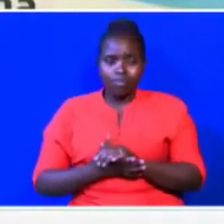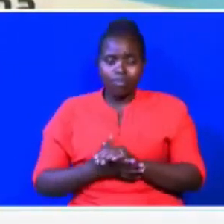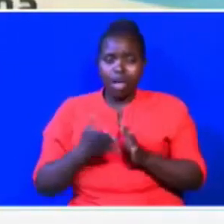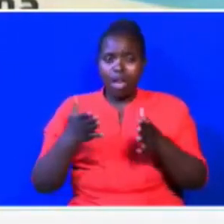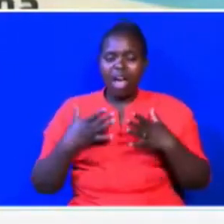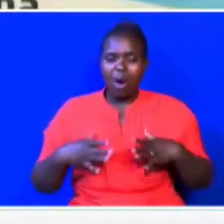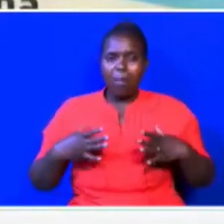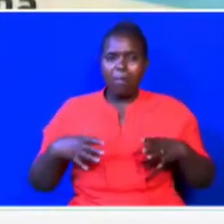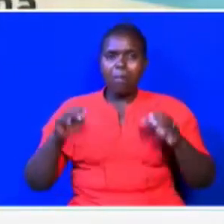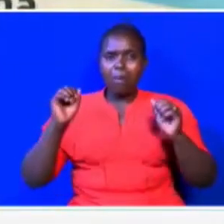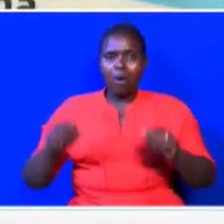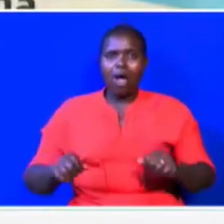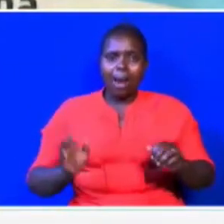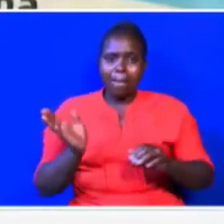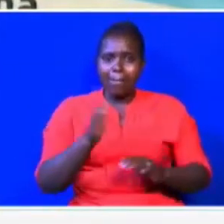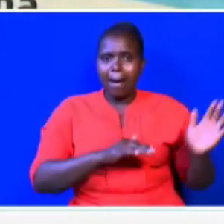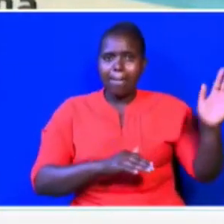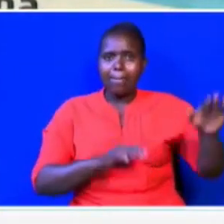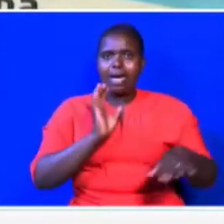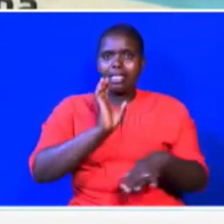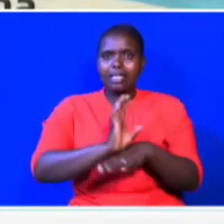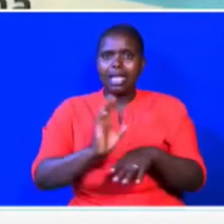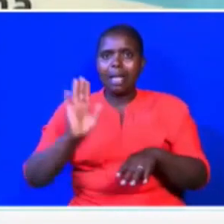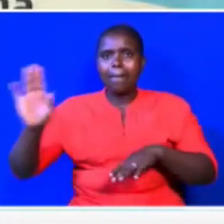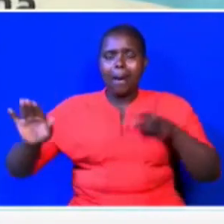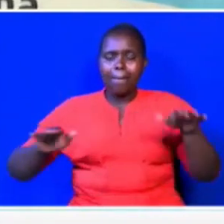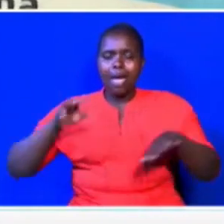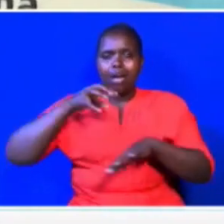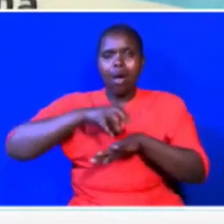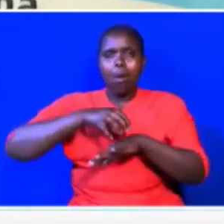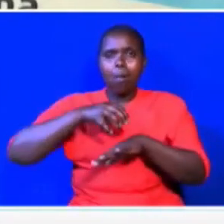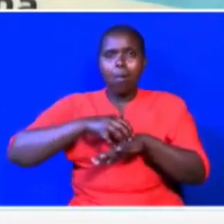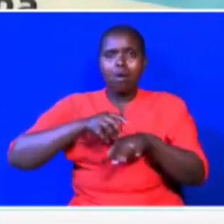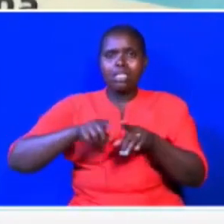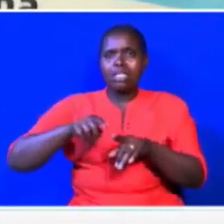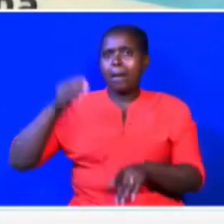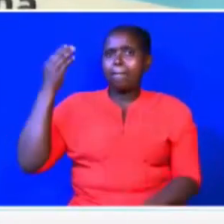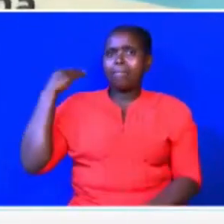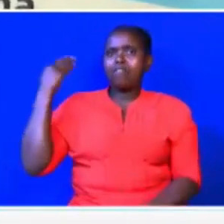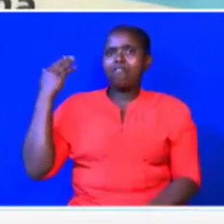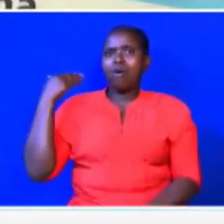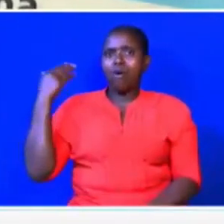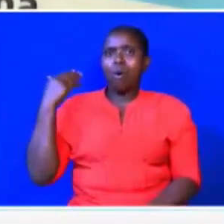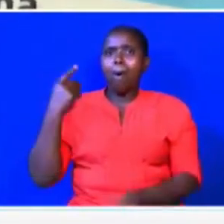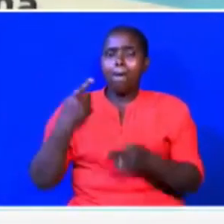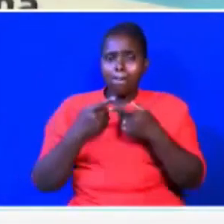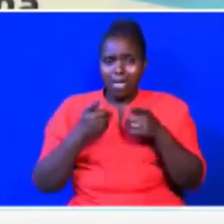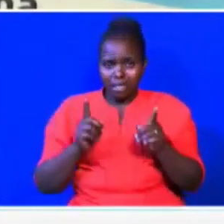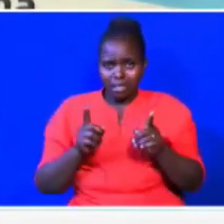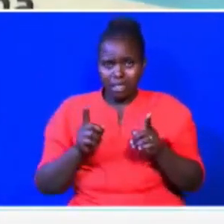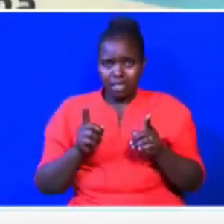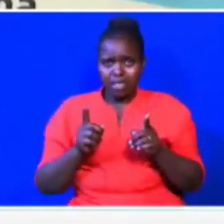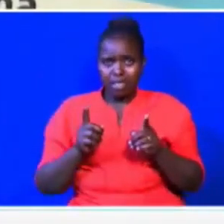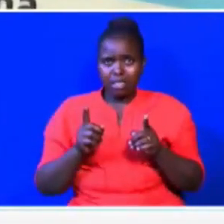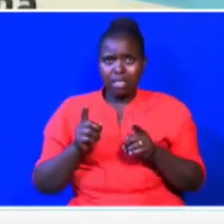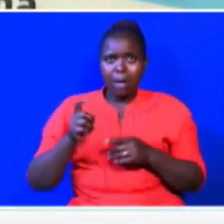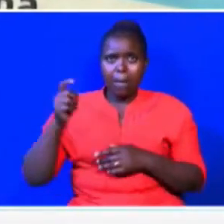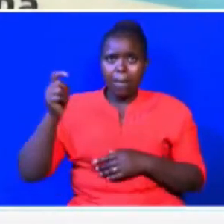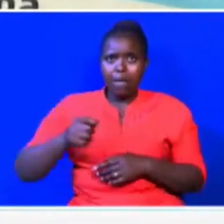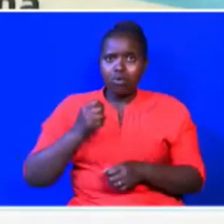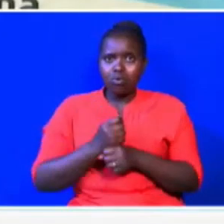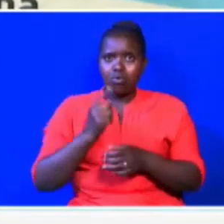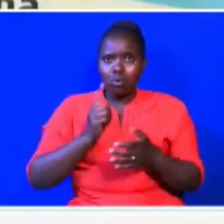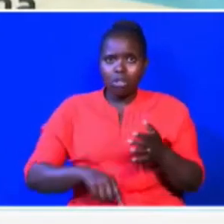watu wanaweza kurudi makanisani na mosques vile walikuwa hapo mbeleni, ijapokuwa ni lazima